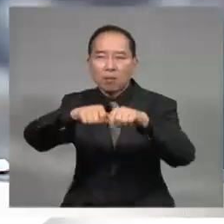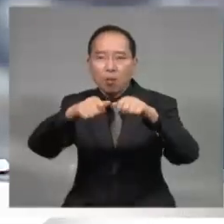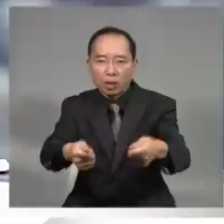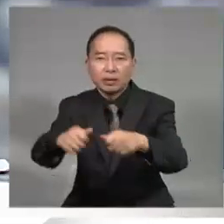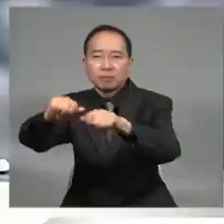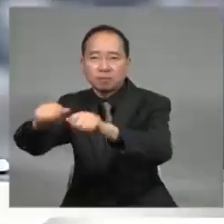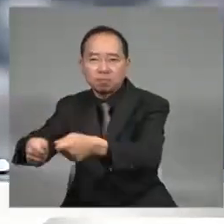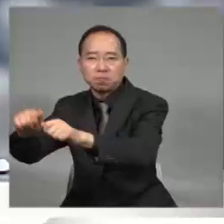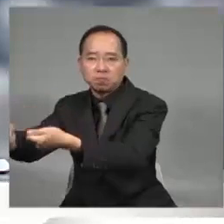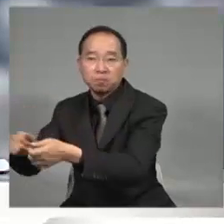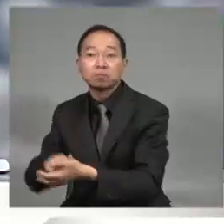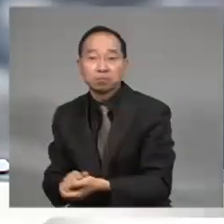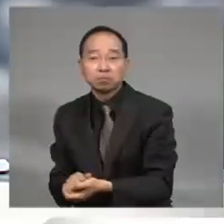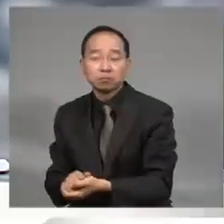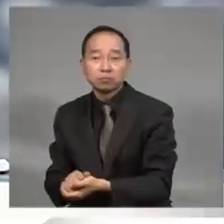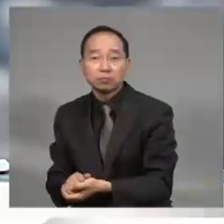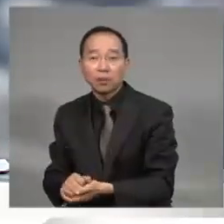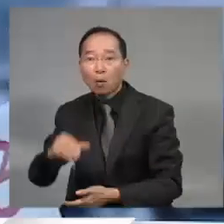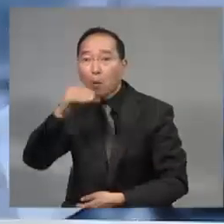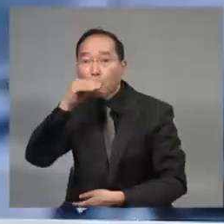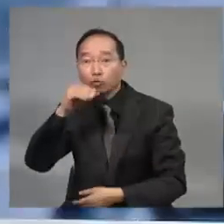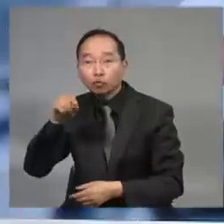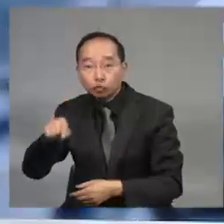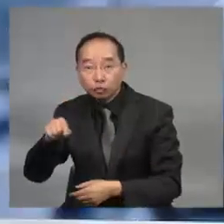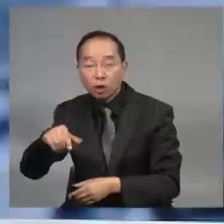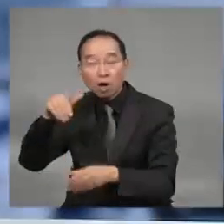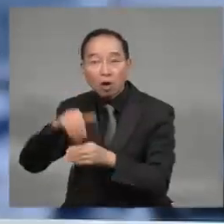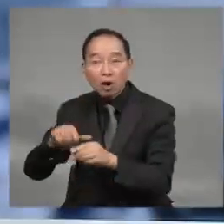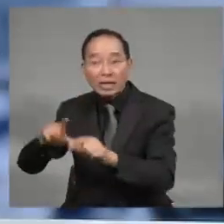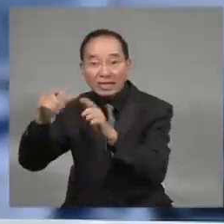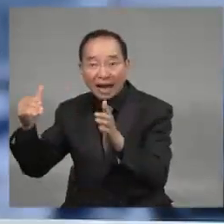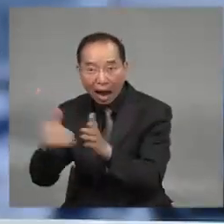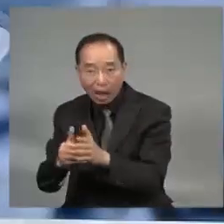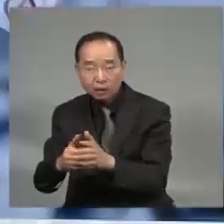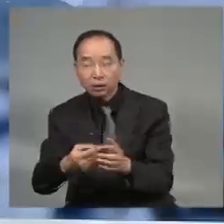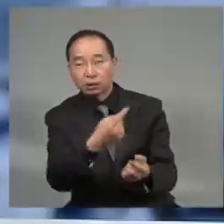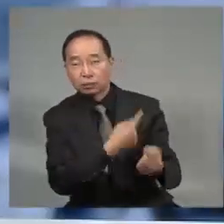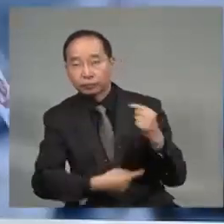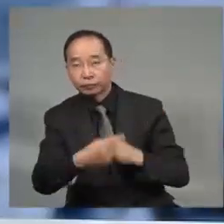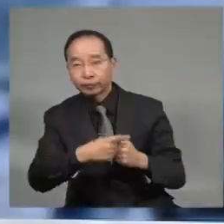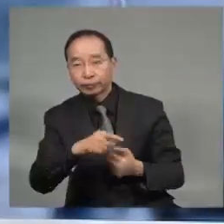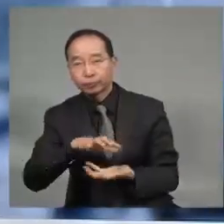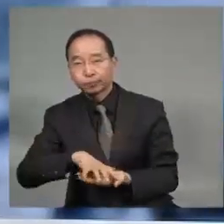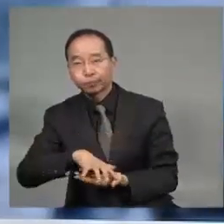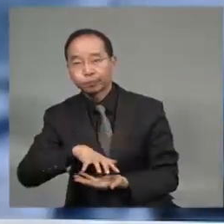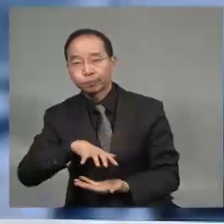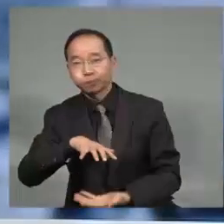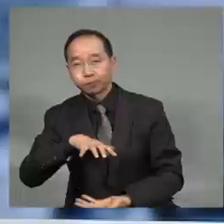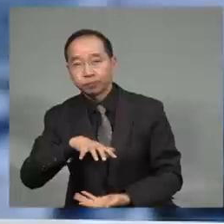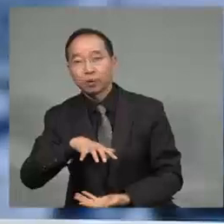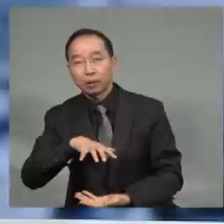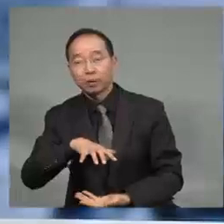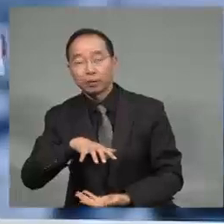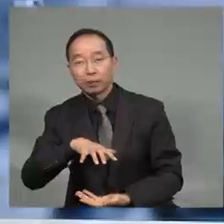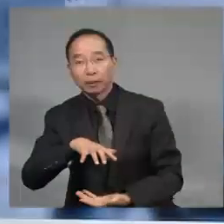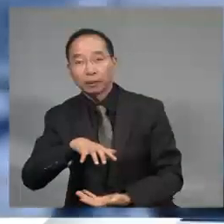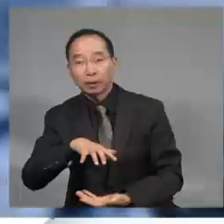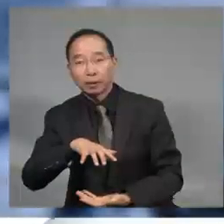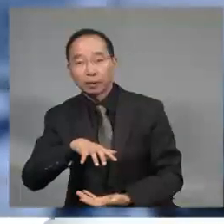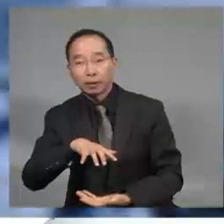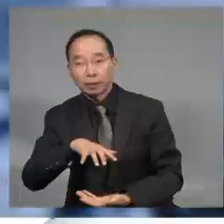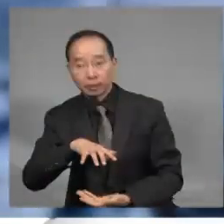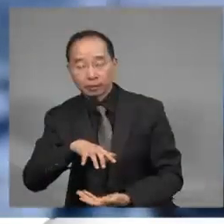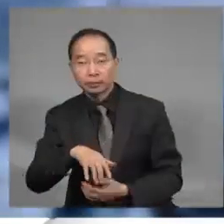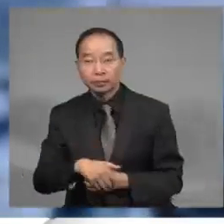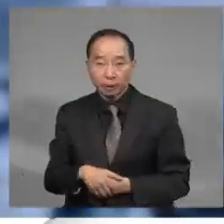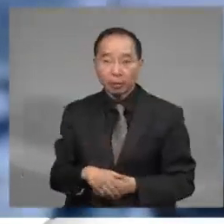이 회송용 봉투는 선거일까지도 계속 접수가 됩니다. 아, 선거일까지도 계속 접수가 되고요. 매일 투입하고 봉인을